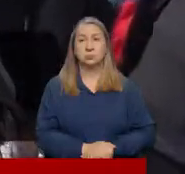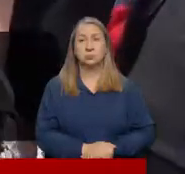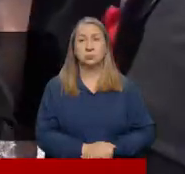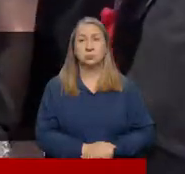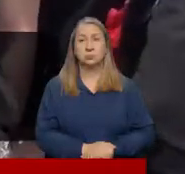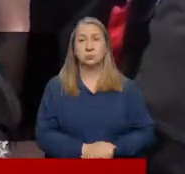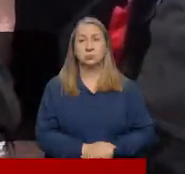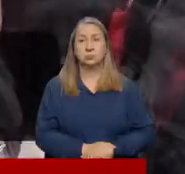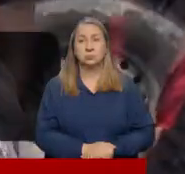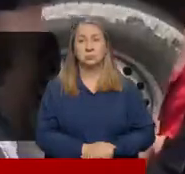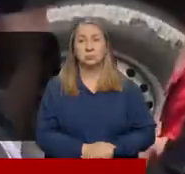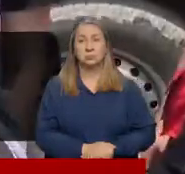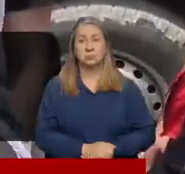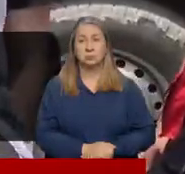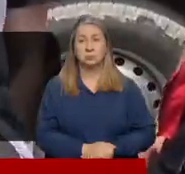veya